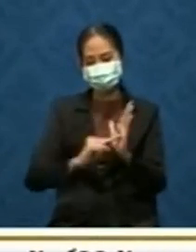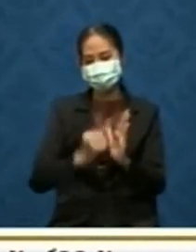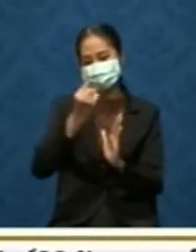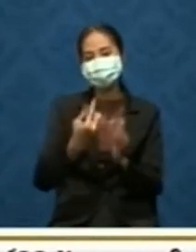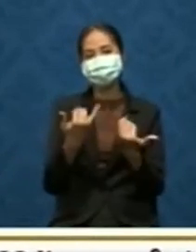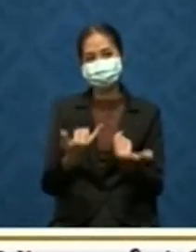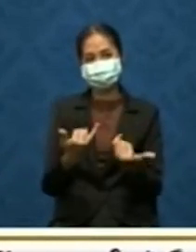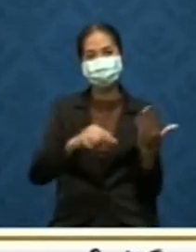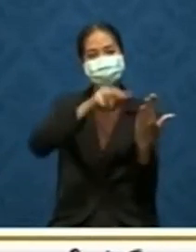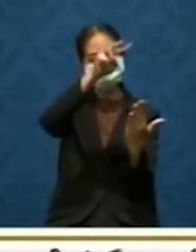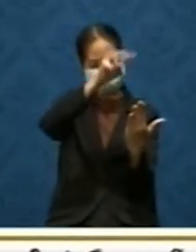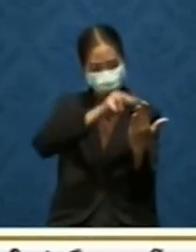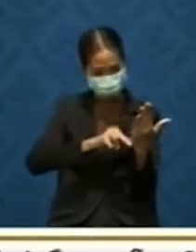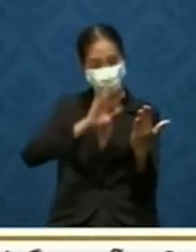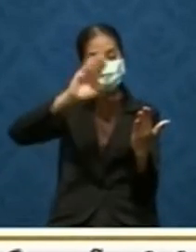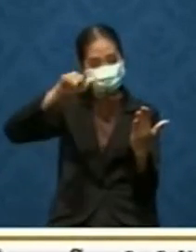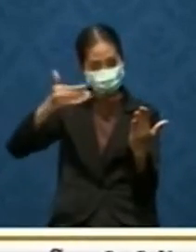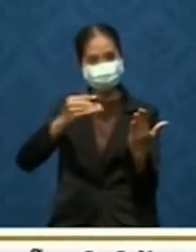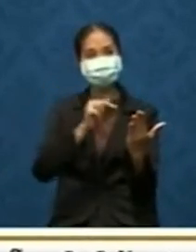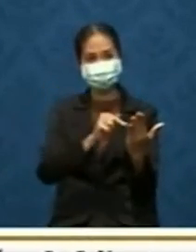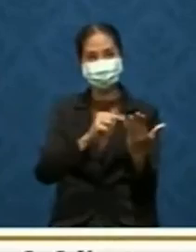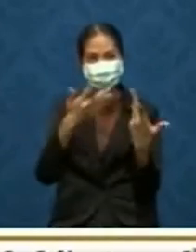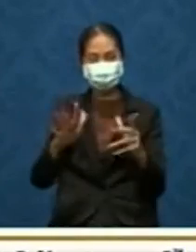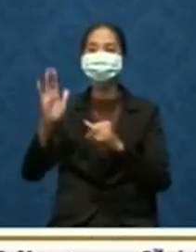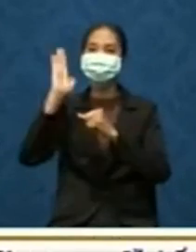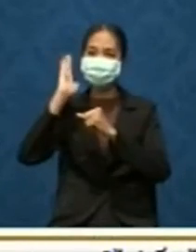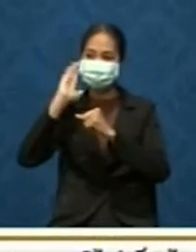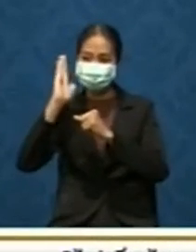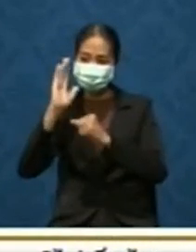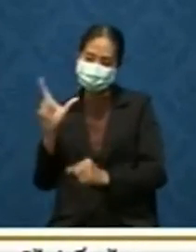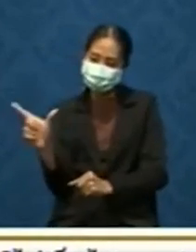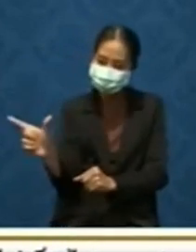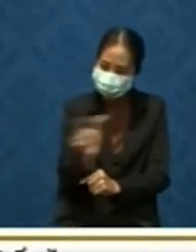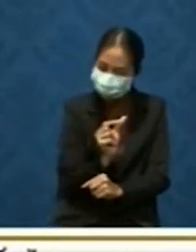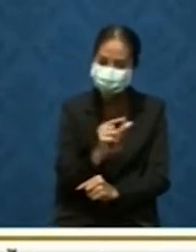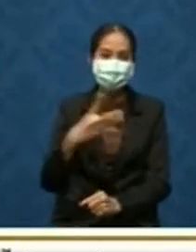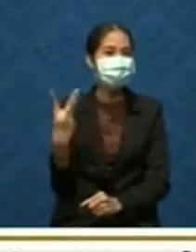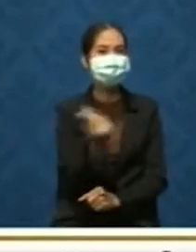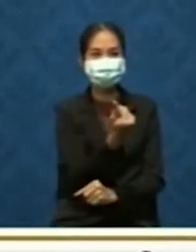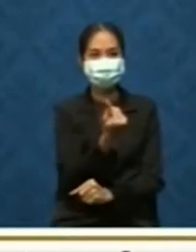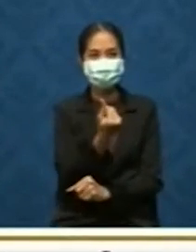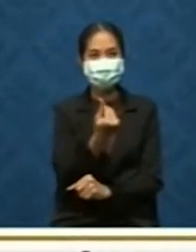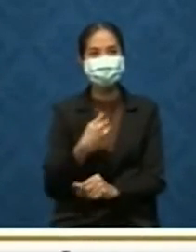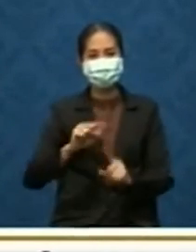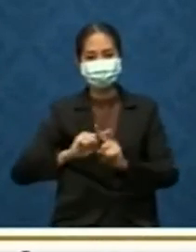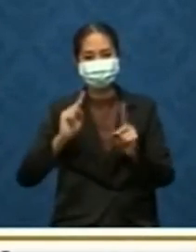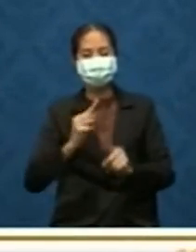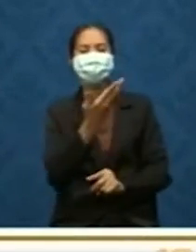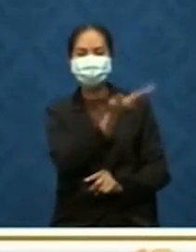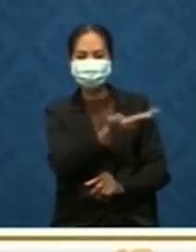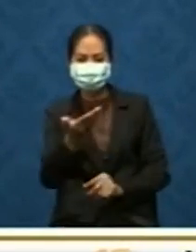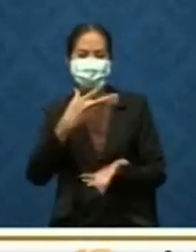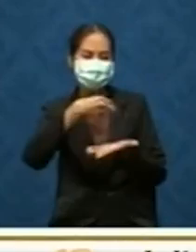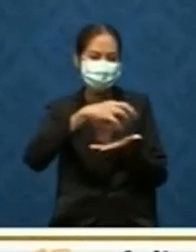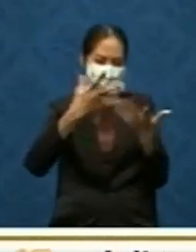อ่านญคติด้วยวาจานี้แล้วอภิปรายต่ออย่างกระชับสั้นไม่ให้ซ้ำกับที่ผู้นำฝ่ายค้านหรือท่าน